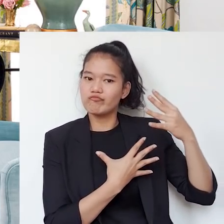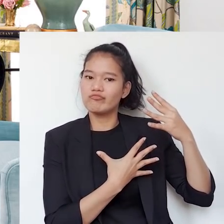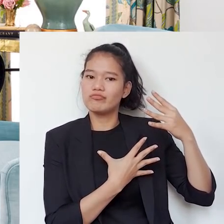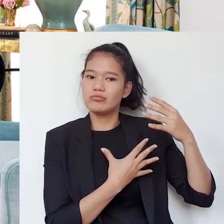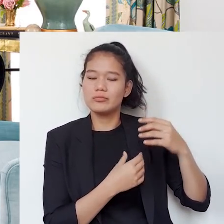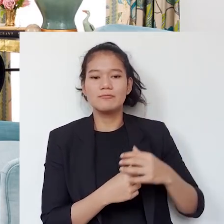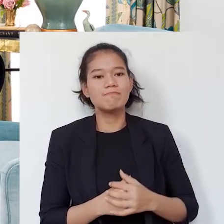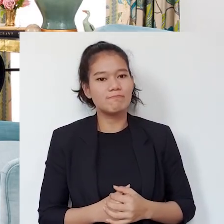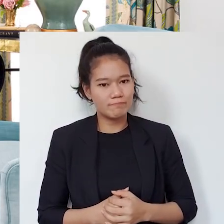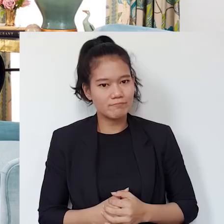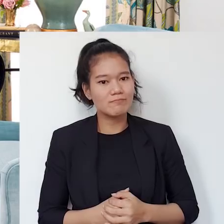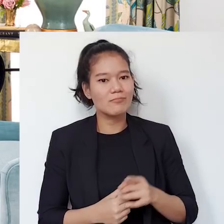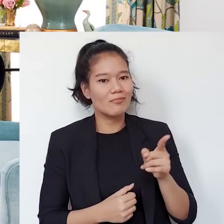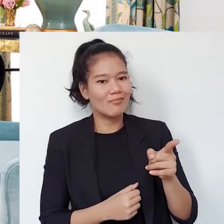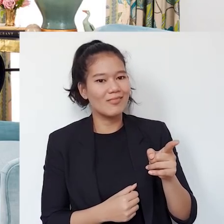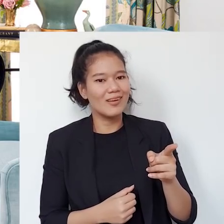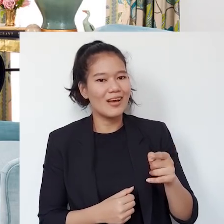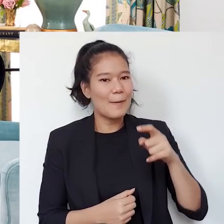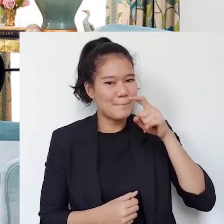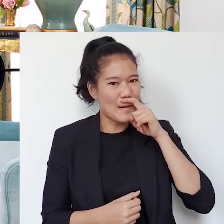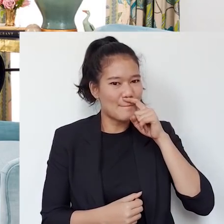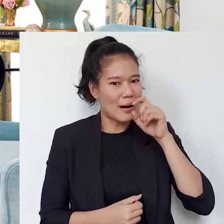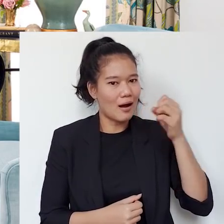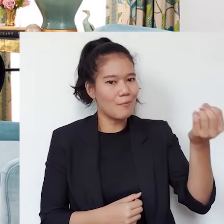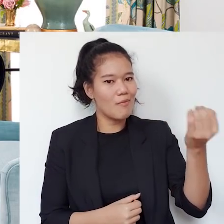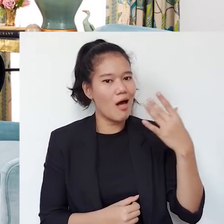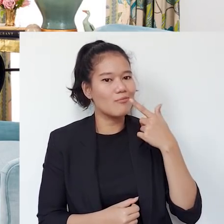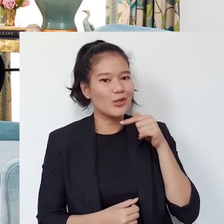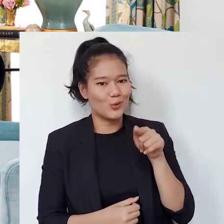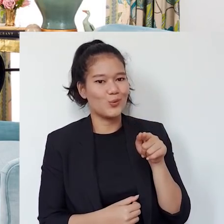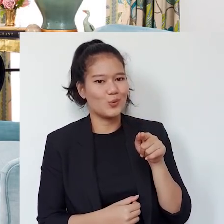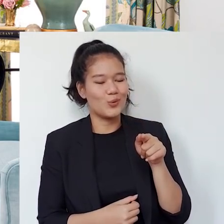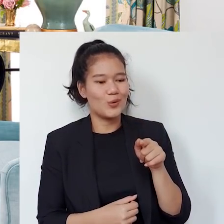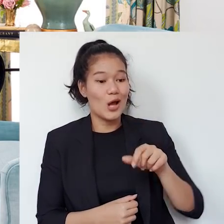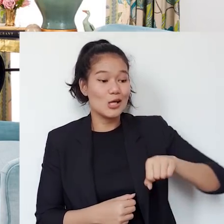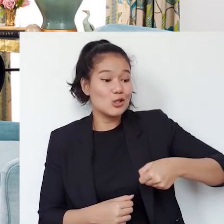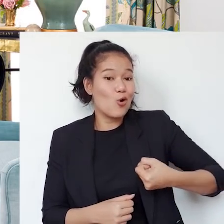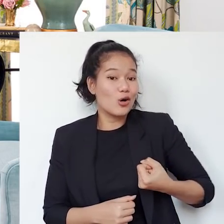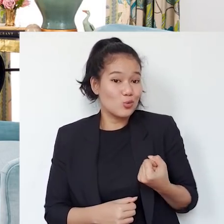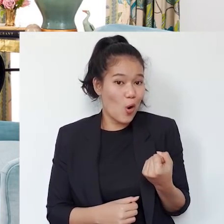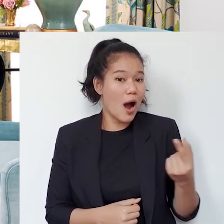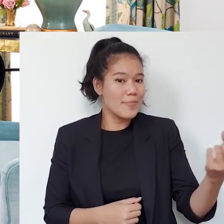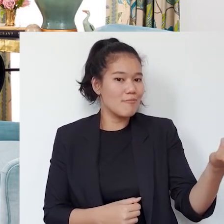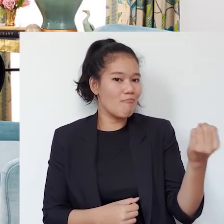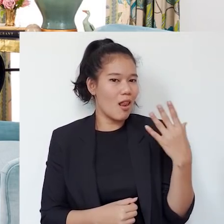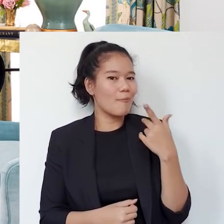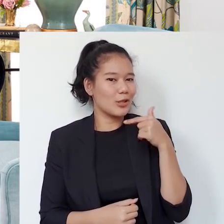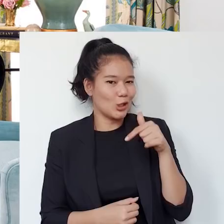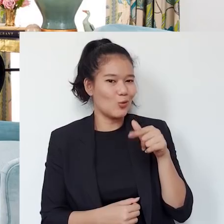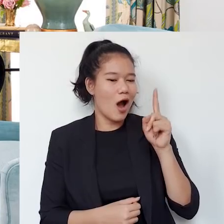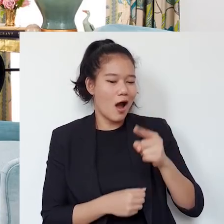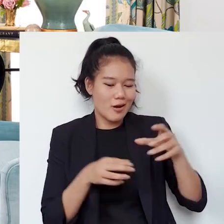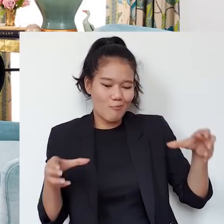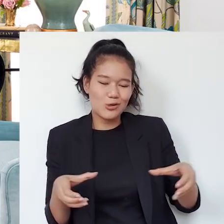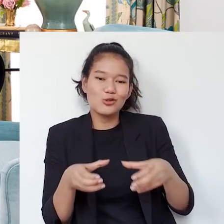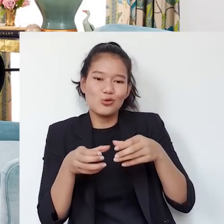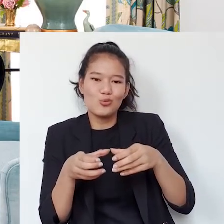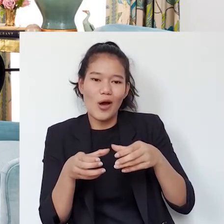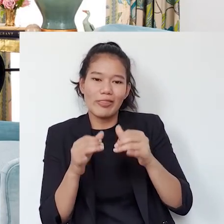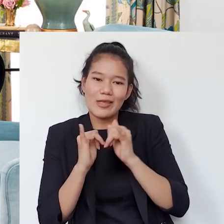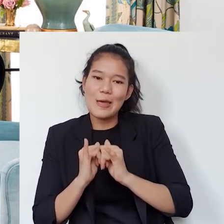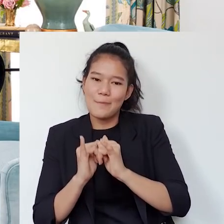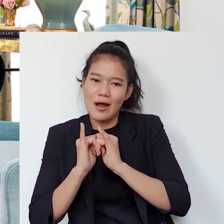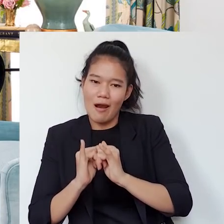Begitu kata seorang bapak, kata seorang suami di dalam satu persekutuan ketika